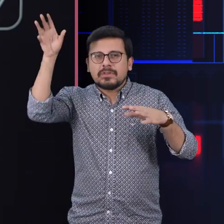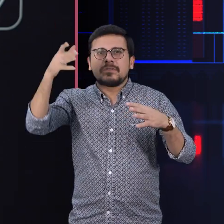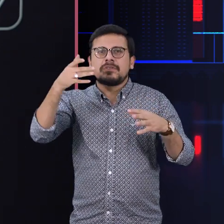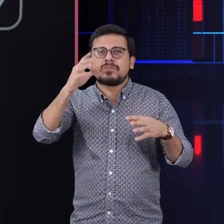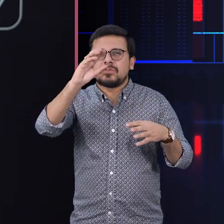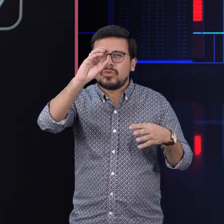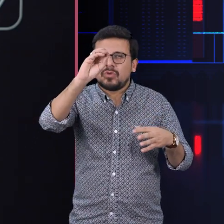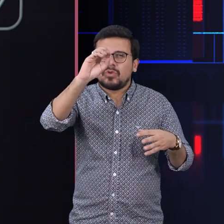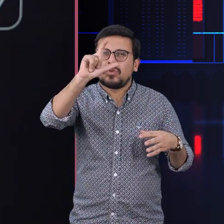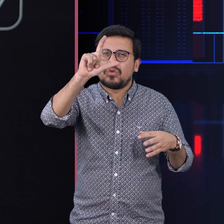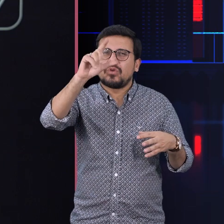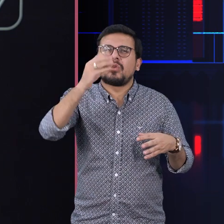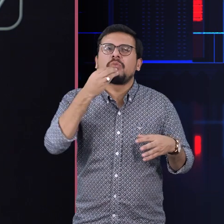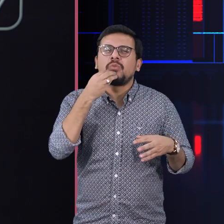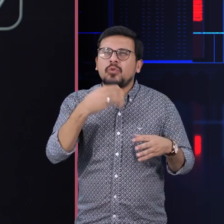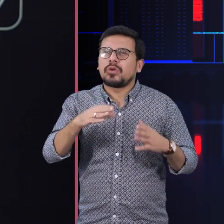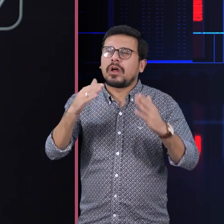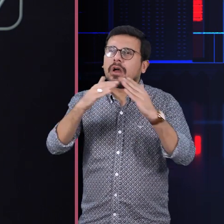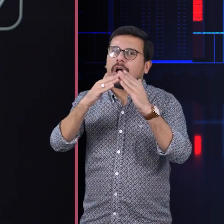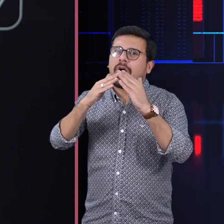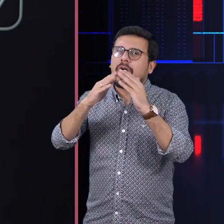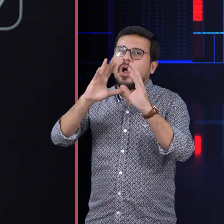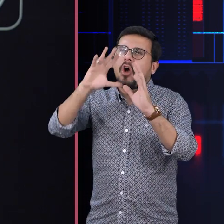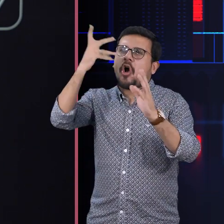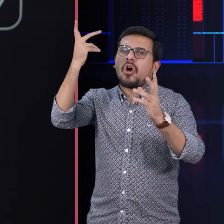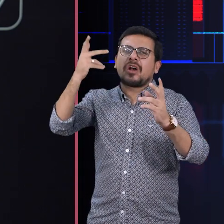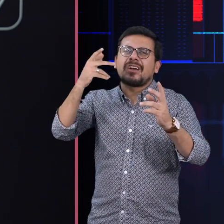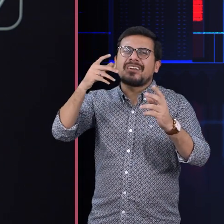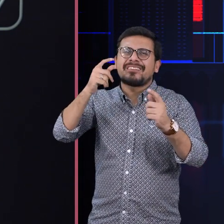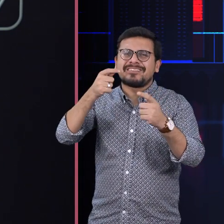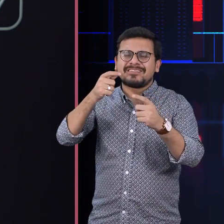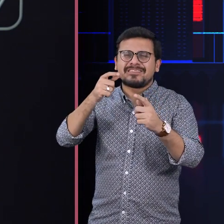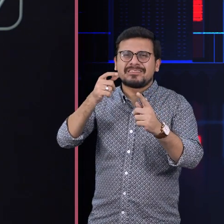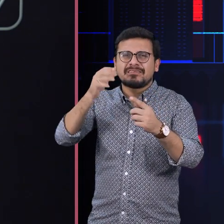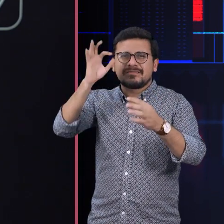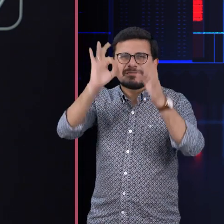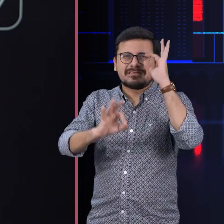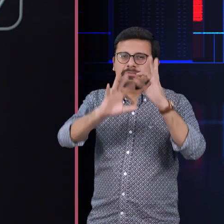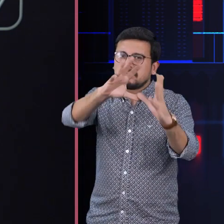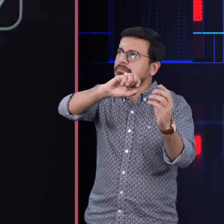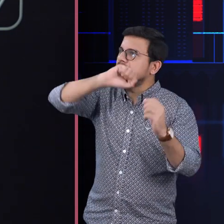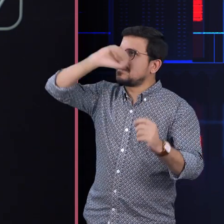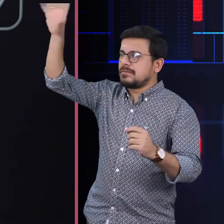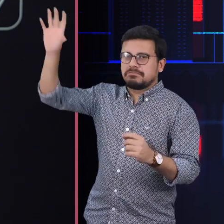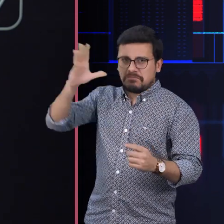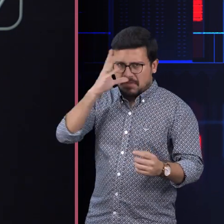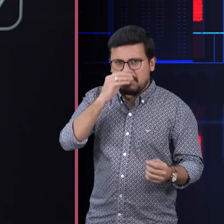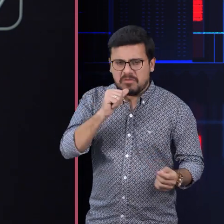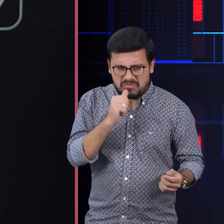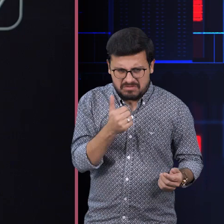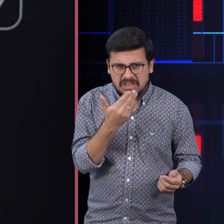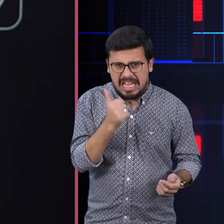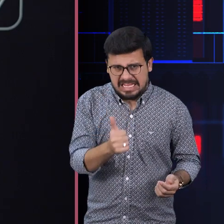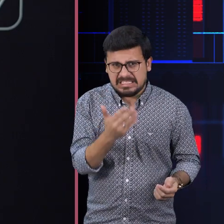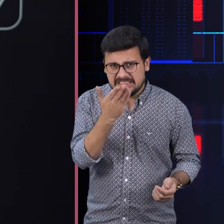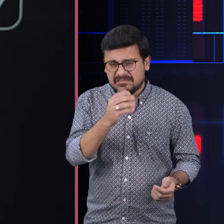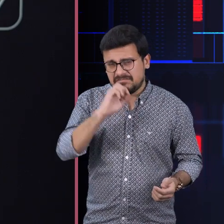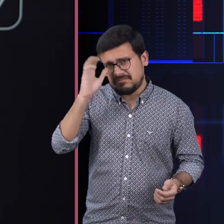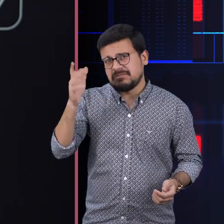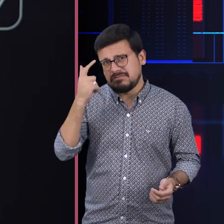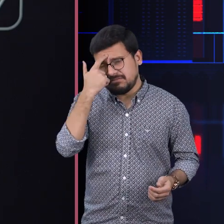بہت سارے امپلائیز کے ساتھ ڈیل کرنا ہوتا ہے. اگر آپ ان کی صرف بات ہی سن لیتے ہو آرام سے, سکون